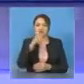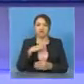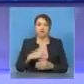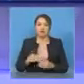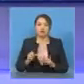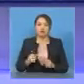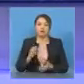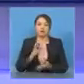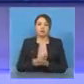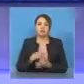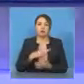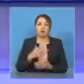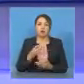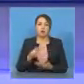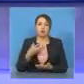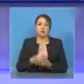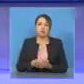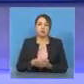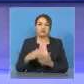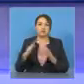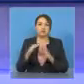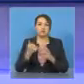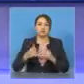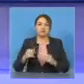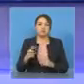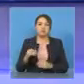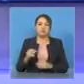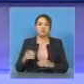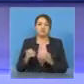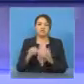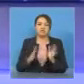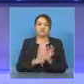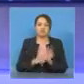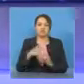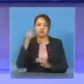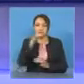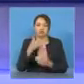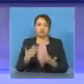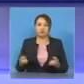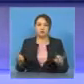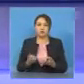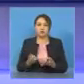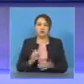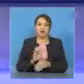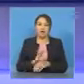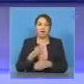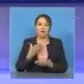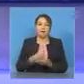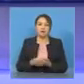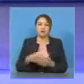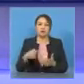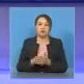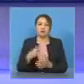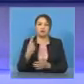является обязательство по уплате налога на имущество и земельного налога за 2019 год, который необходимо оплатить в срок до 1